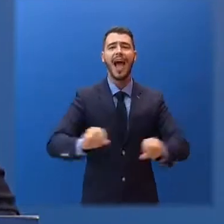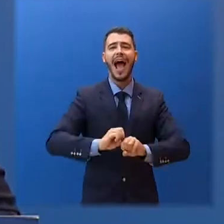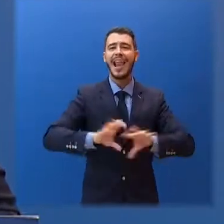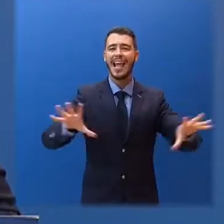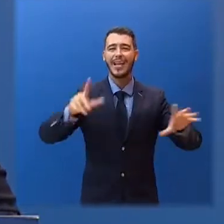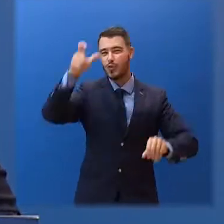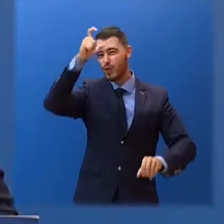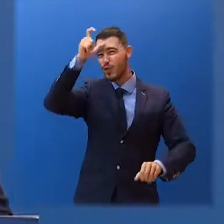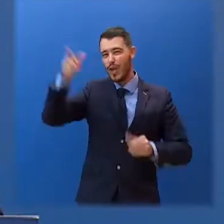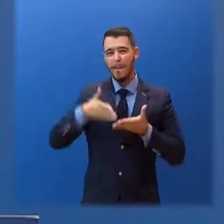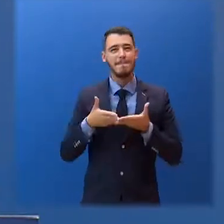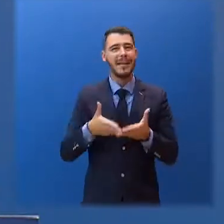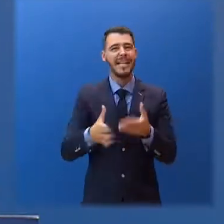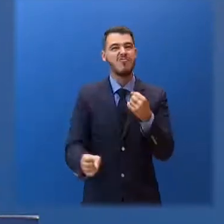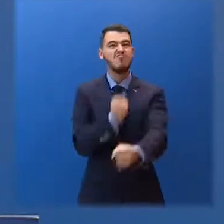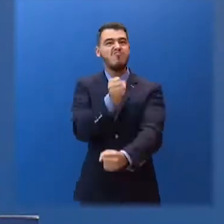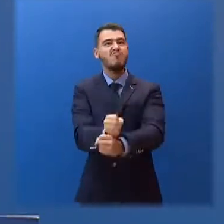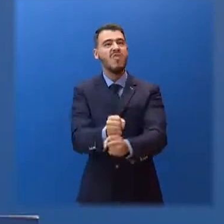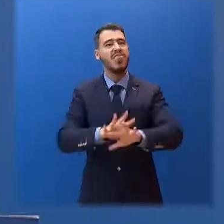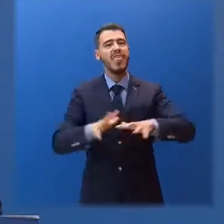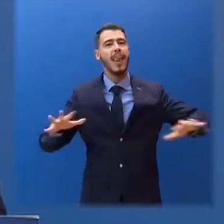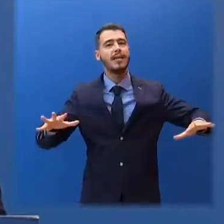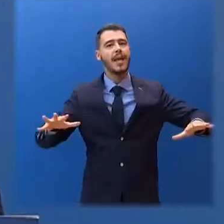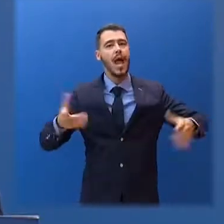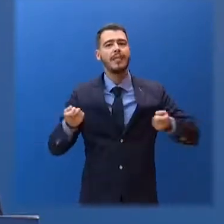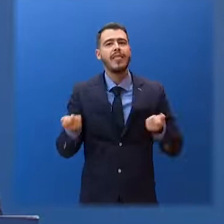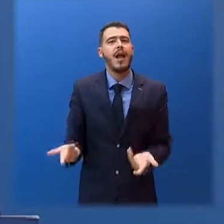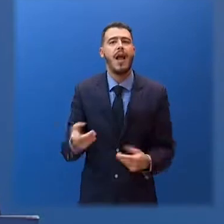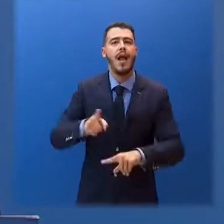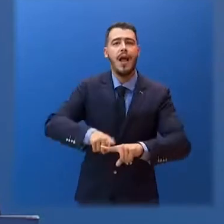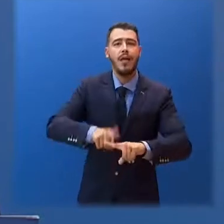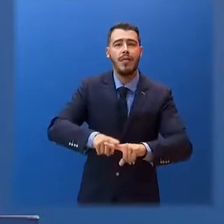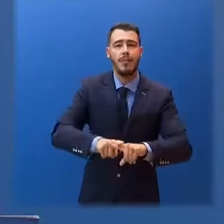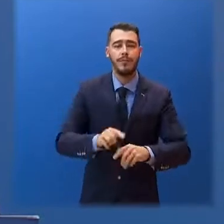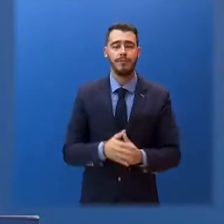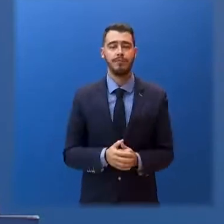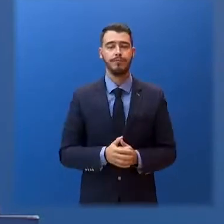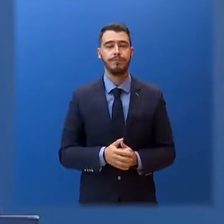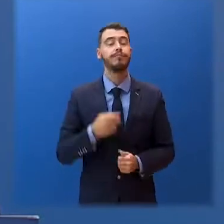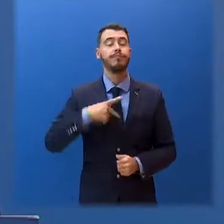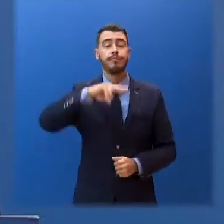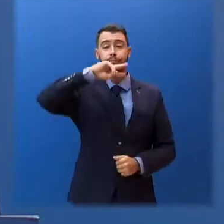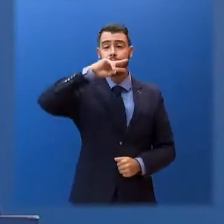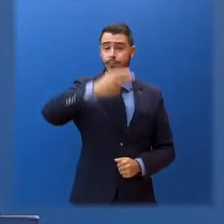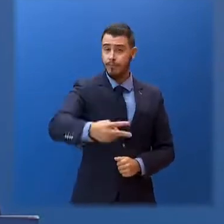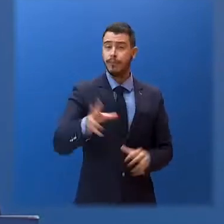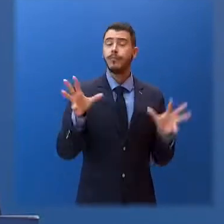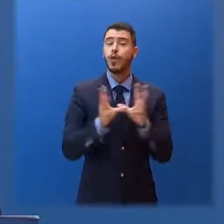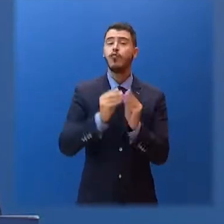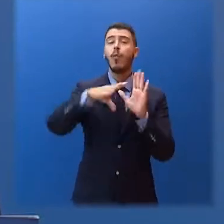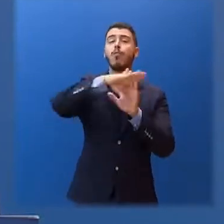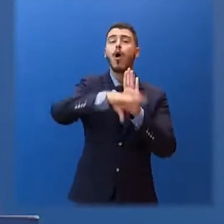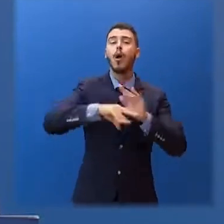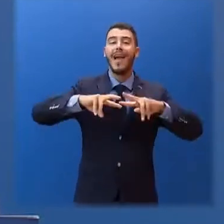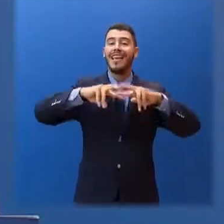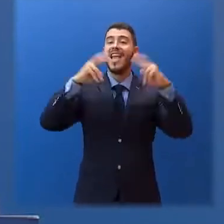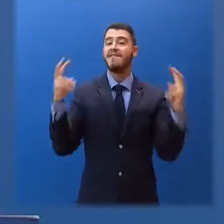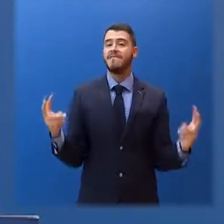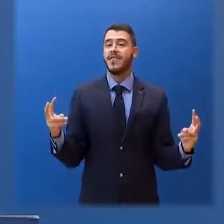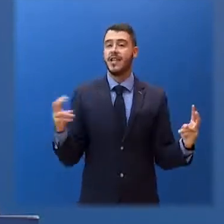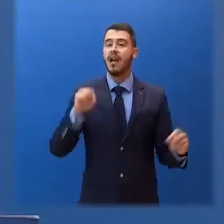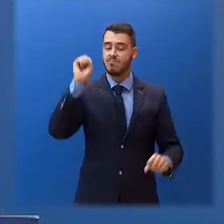Σας ευχαριστώ. Όσον αφορά την ερώτηση για το πρόγραμμα Γέφυρα, πράγματι είναι ένα επιτυχημένο πρόγραμμα. Έχουμε